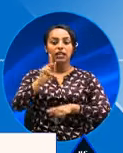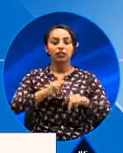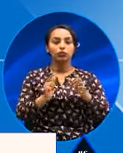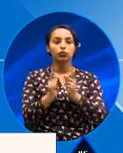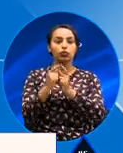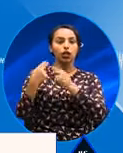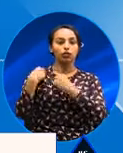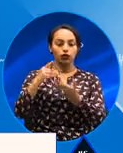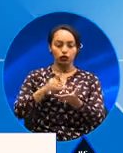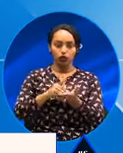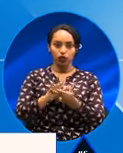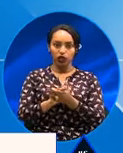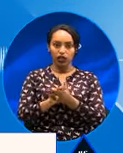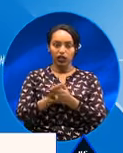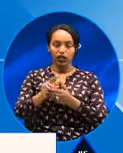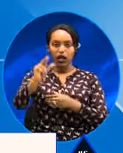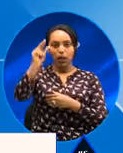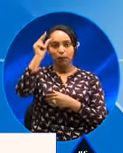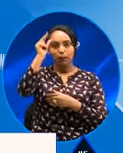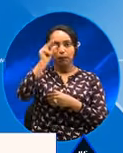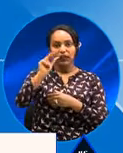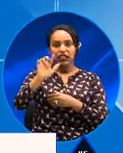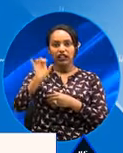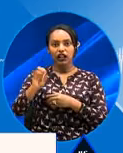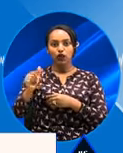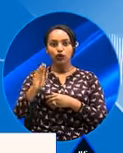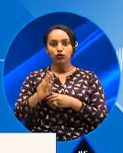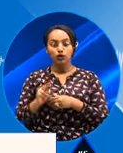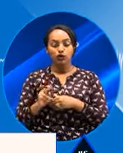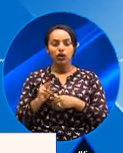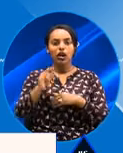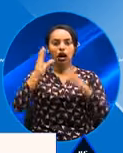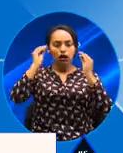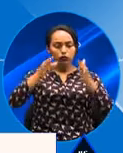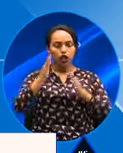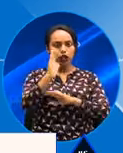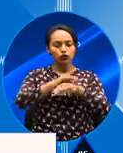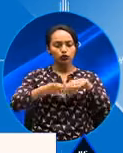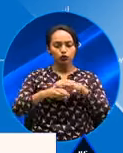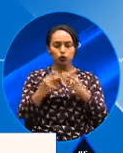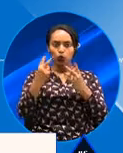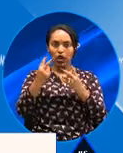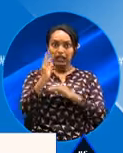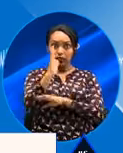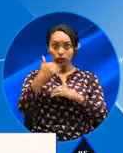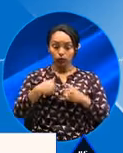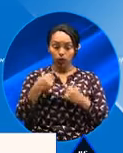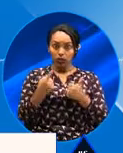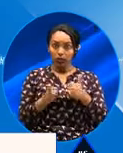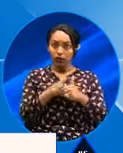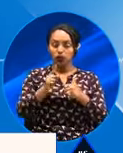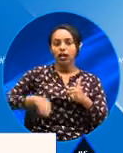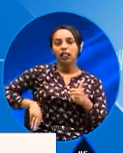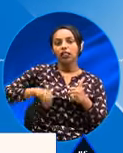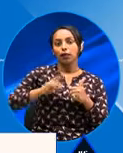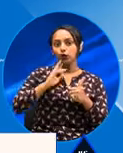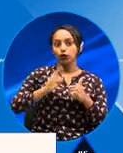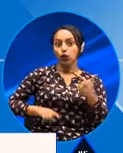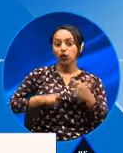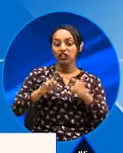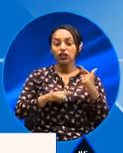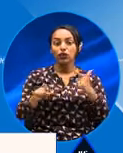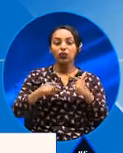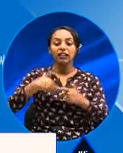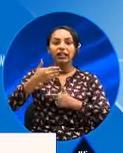የህዝብ ግንኙነት ኃላፊ ዶክተር ቢቂላ ኦርሶም በመምህራን እጆች ሁለት ችግኞች አሉ፣ እሱም አንዱ ተማሪዎች ናቸው፣